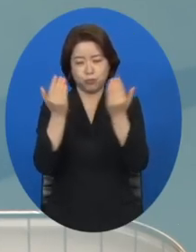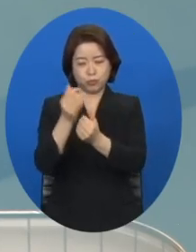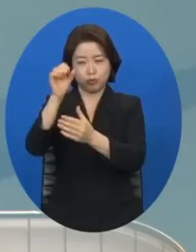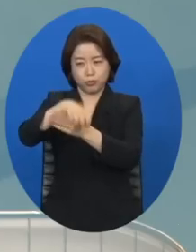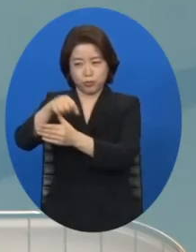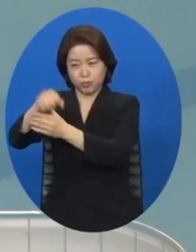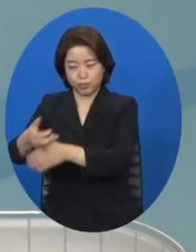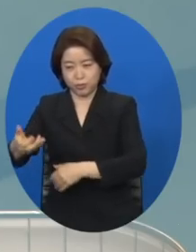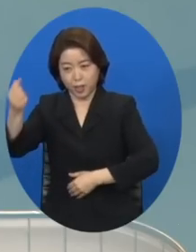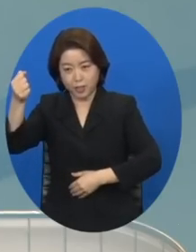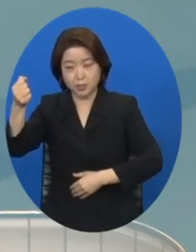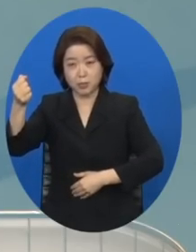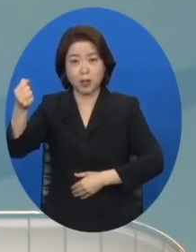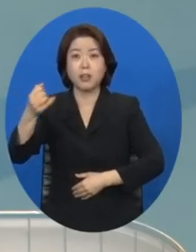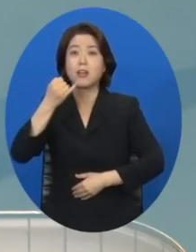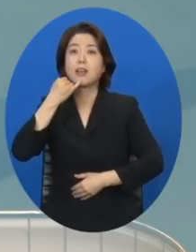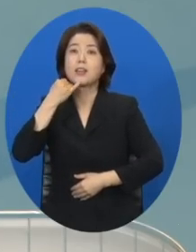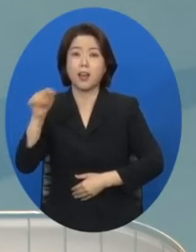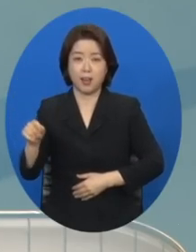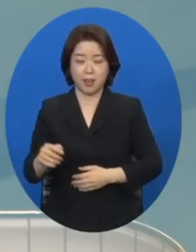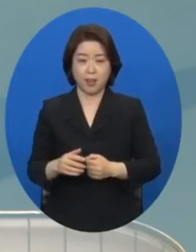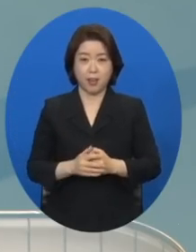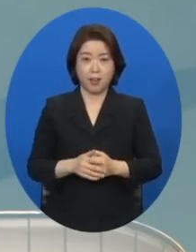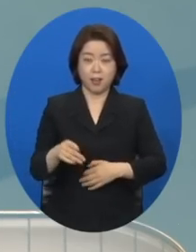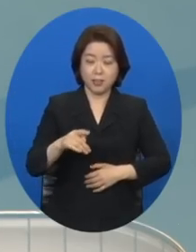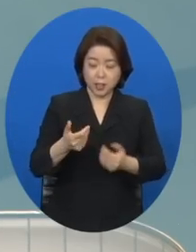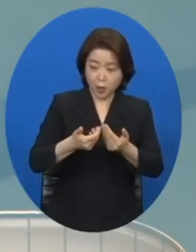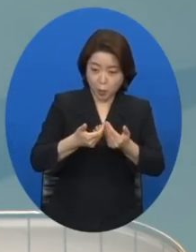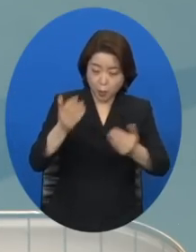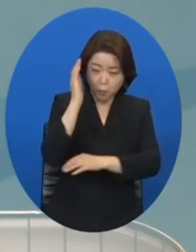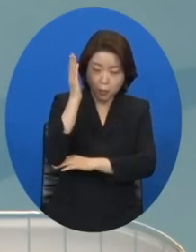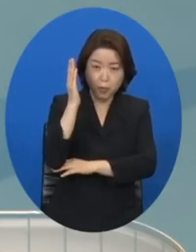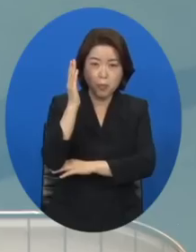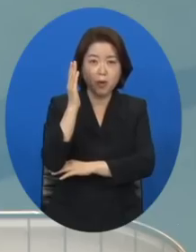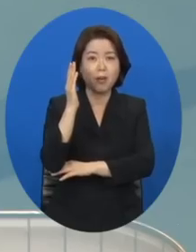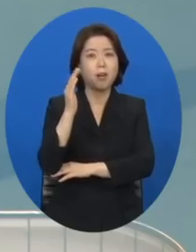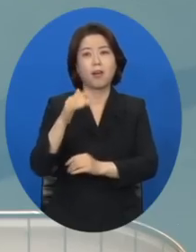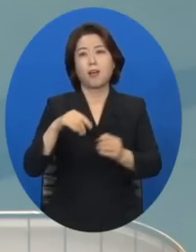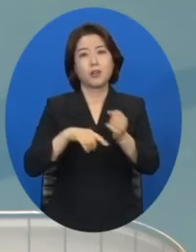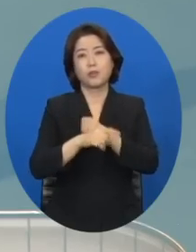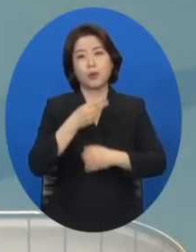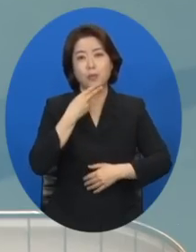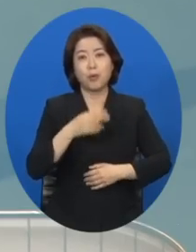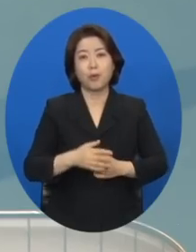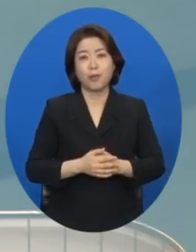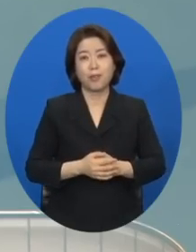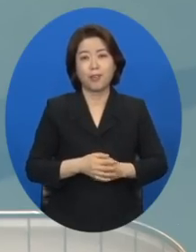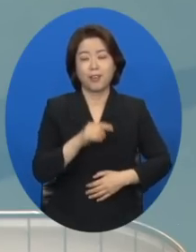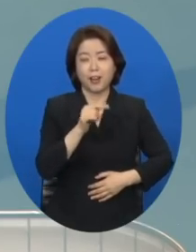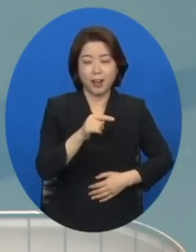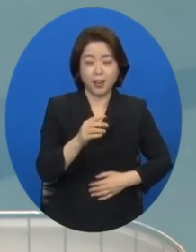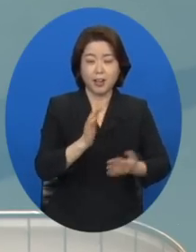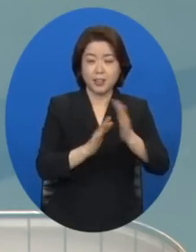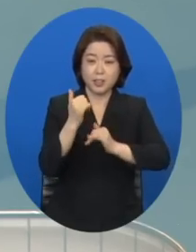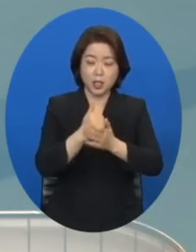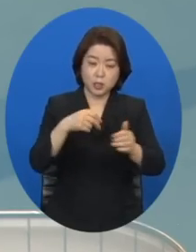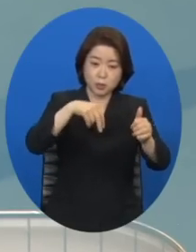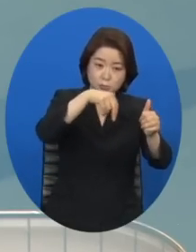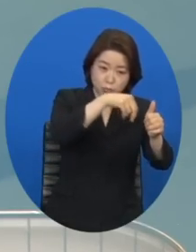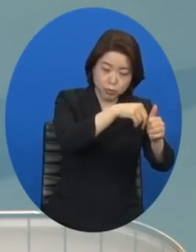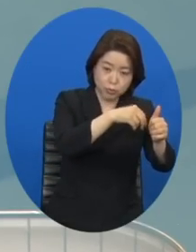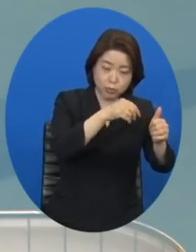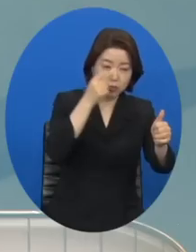예수님이 오늘이 마지막 고별 설교를 하실 이유가 전혀 없습니다 문제가 뭐냐면 예수님께부터 있다라고